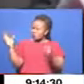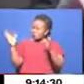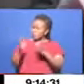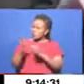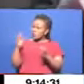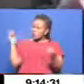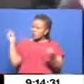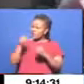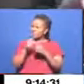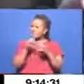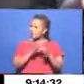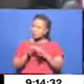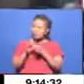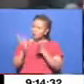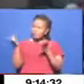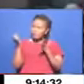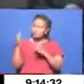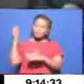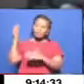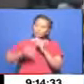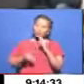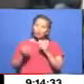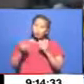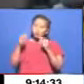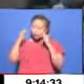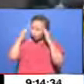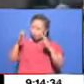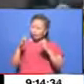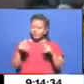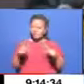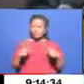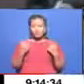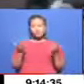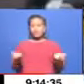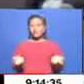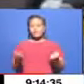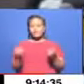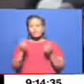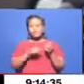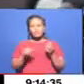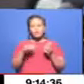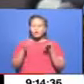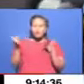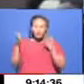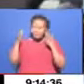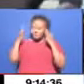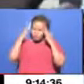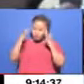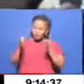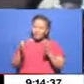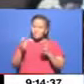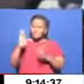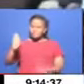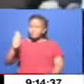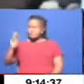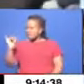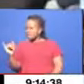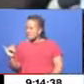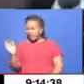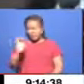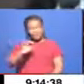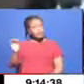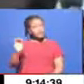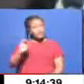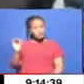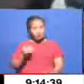na mpango yetu. Sisi hatuna biashara na BBI. Nyinyi mulikuwa